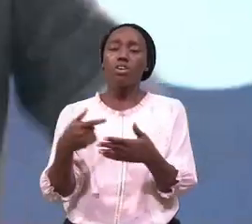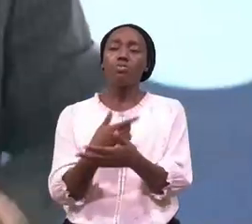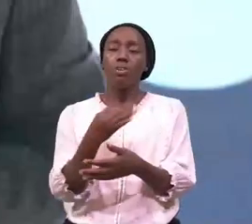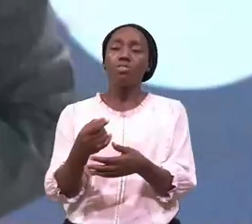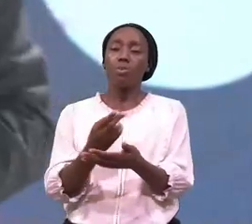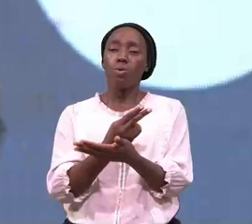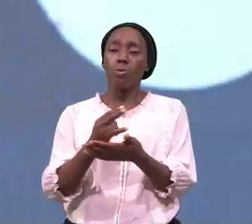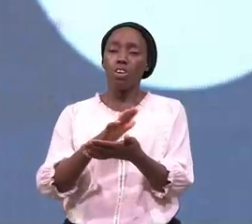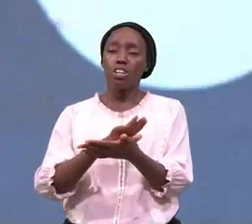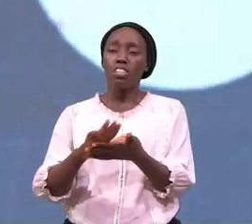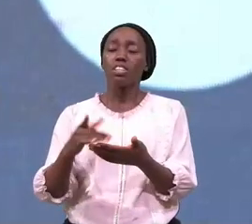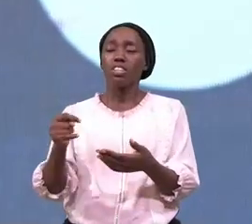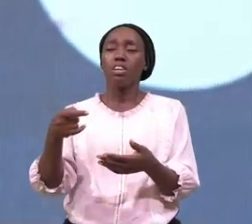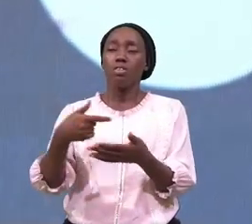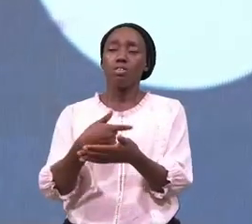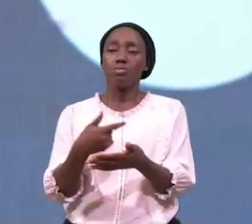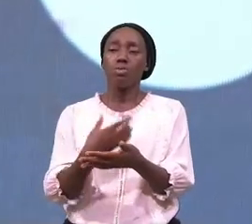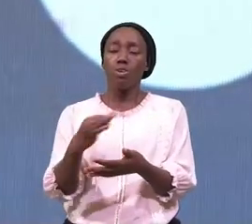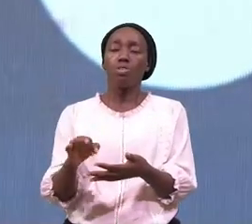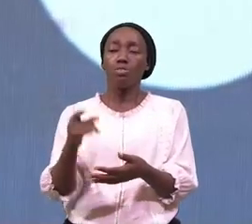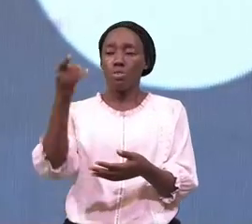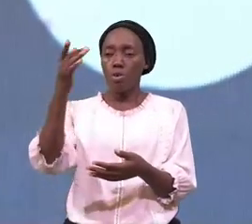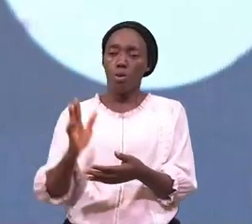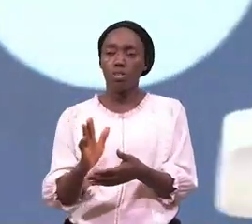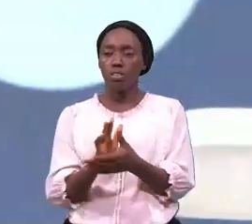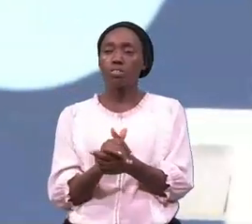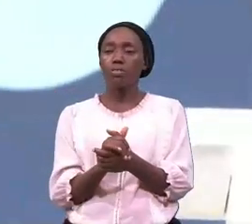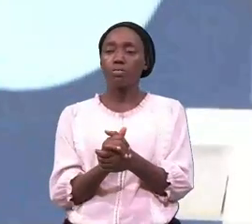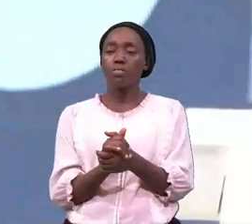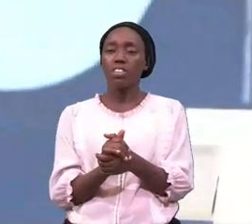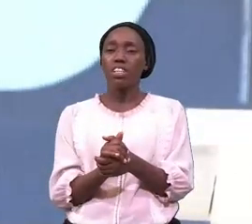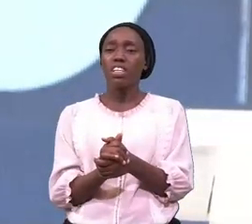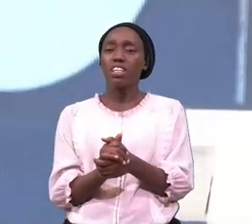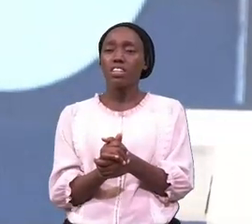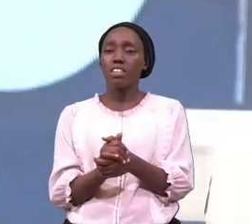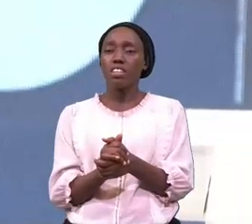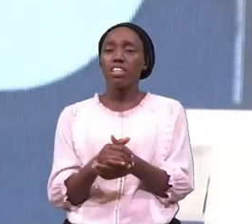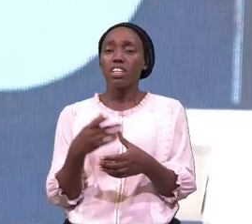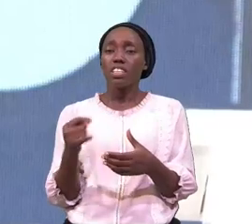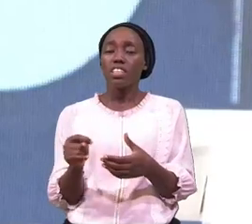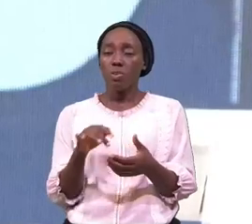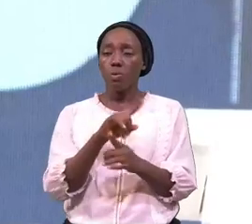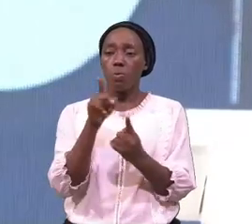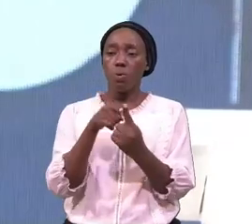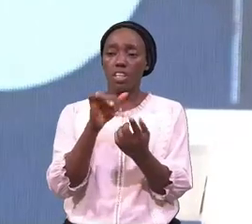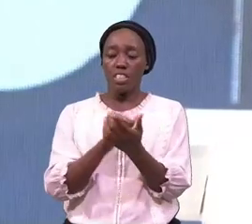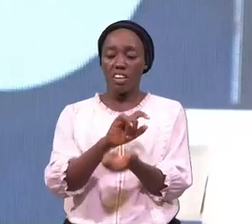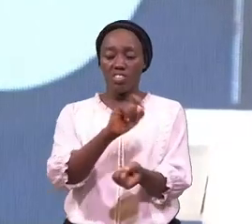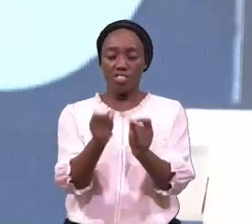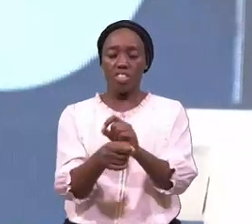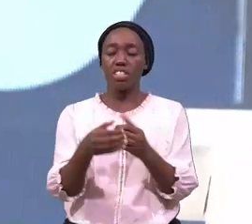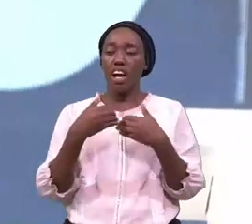Quelqu'un qui va et qui prêche l'évangile, les gens, l'évangile de la grâce, l'évangile de la bonté de Dieu. C'est lorsque ce changement vient dans votre